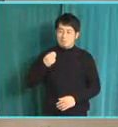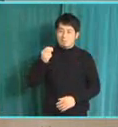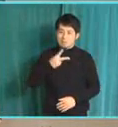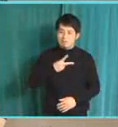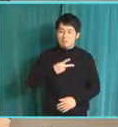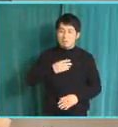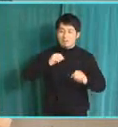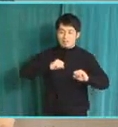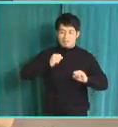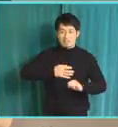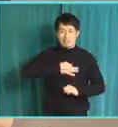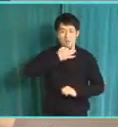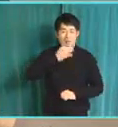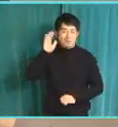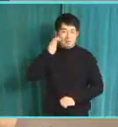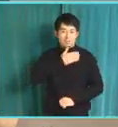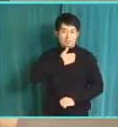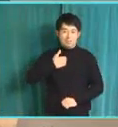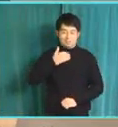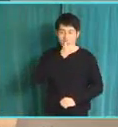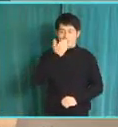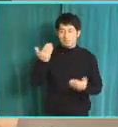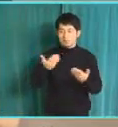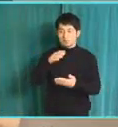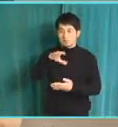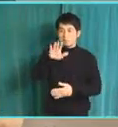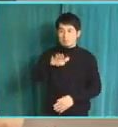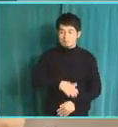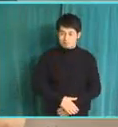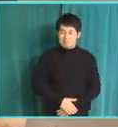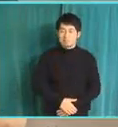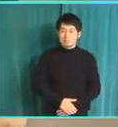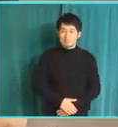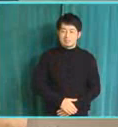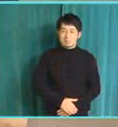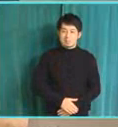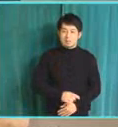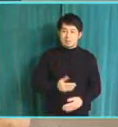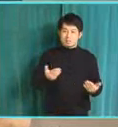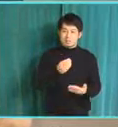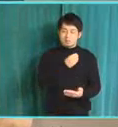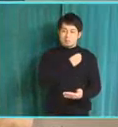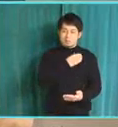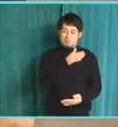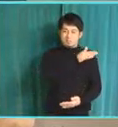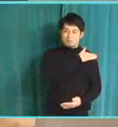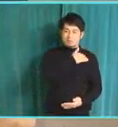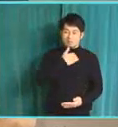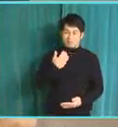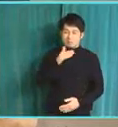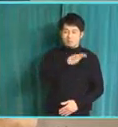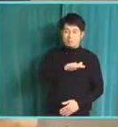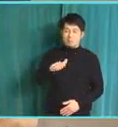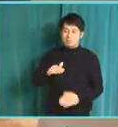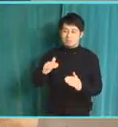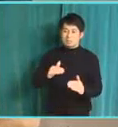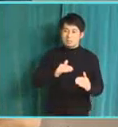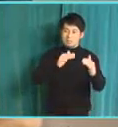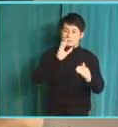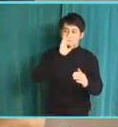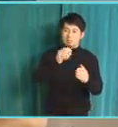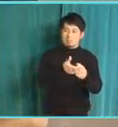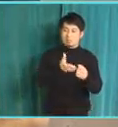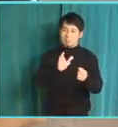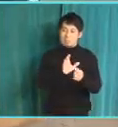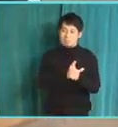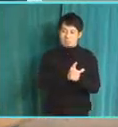はい、また職員みんなで子どもたちの育ちを喜び合う職場になっています。チームワークもとてもいいです。